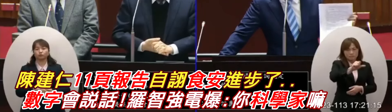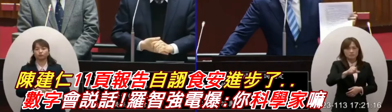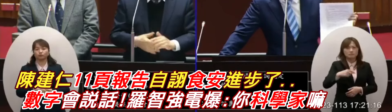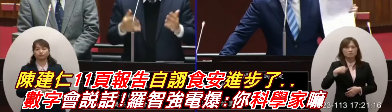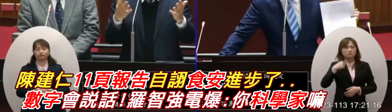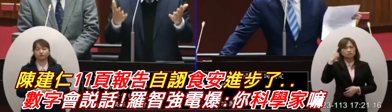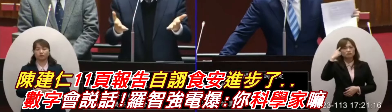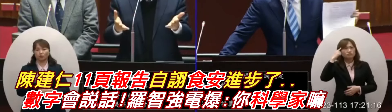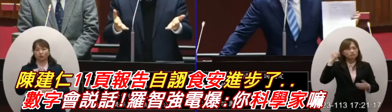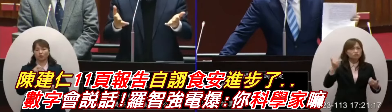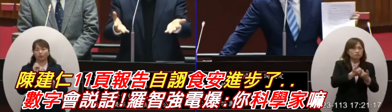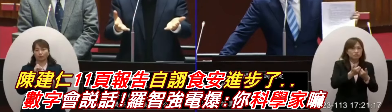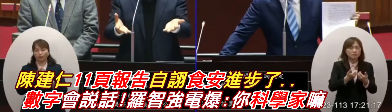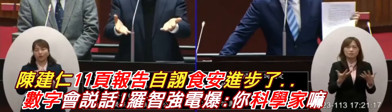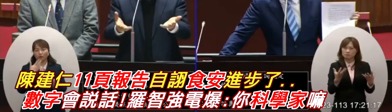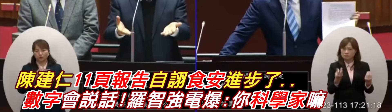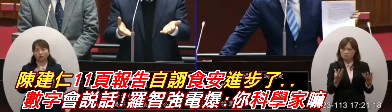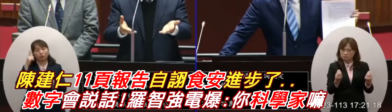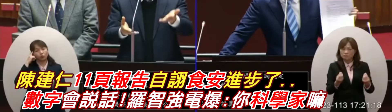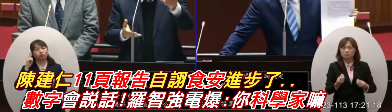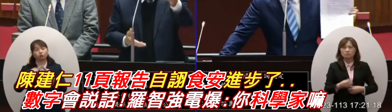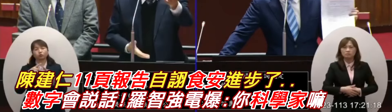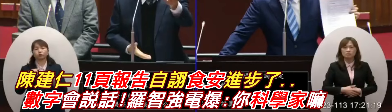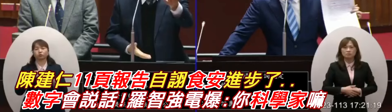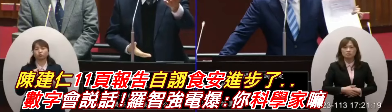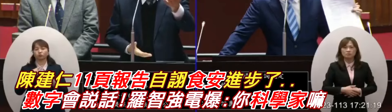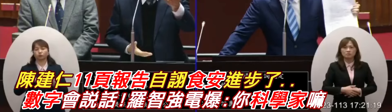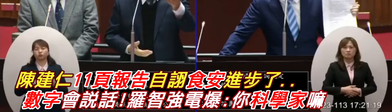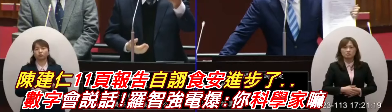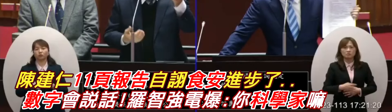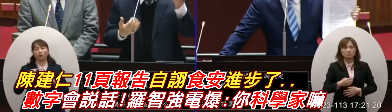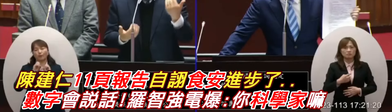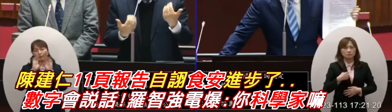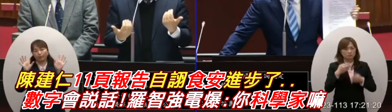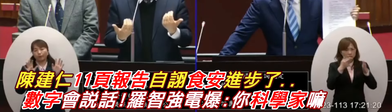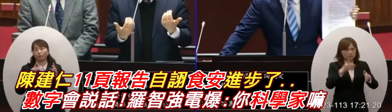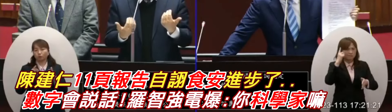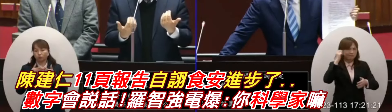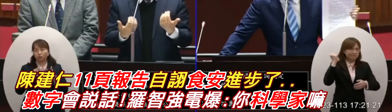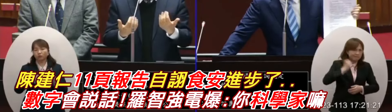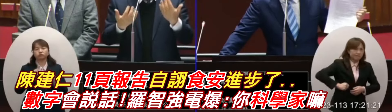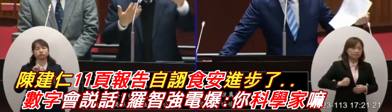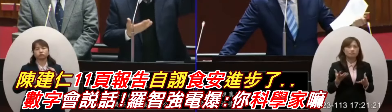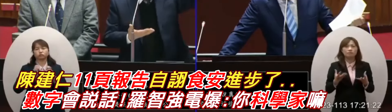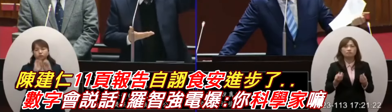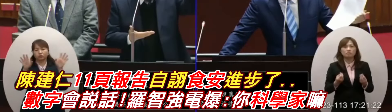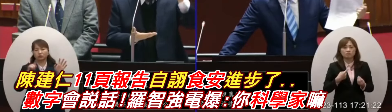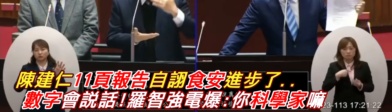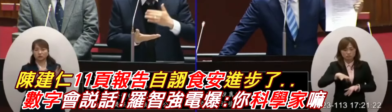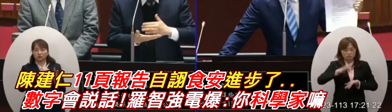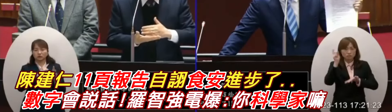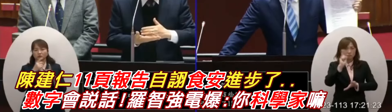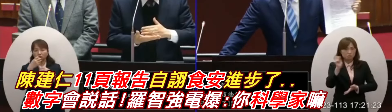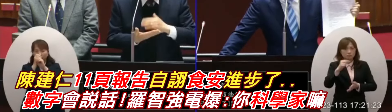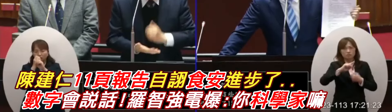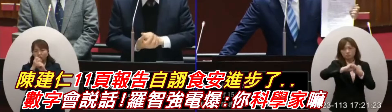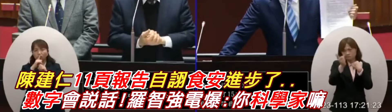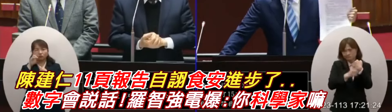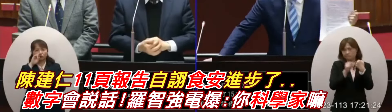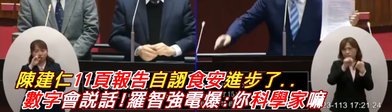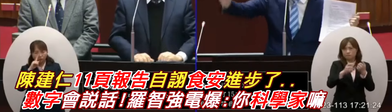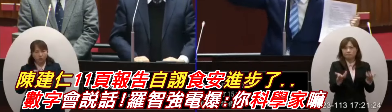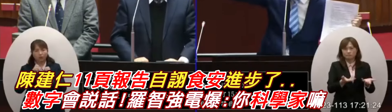的论点了， 我 刚才再度强调。 那你赞成我就对了嘛？ 我跟你讲，我要跟你讲是法律哦。 是不该公布啊，因为他自己的检验不正确， 院